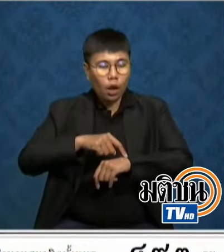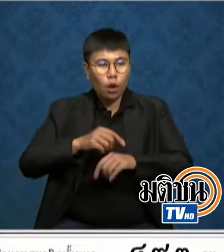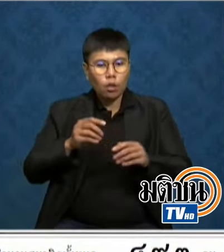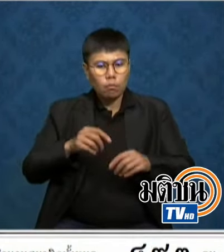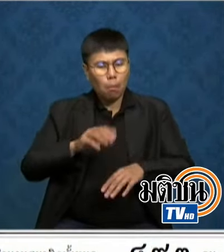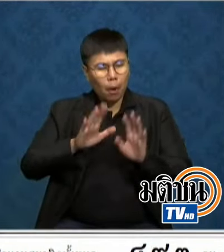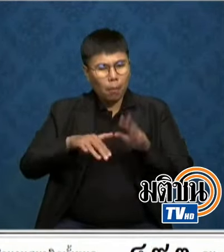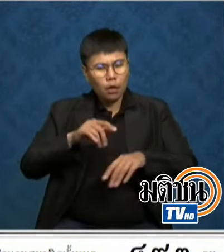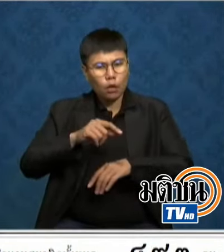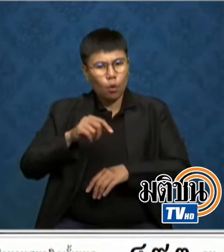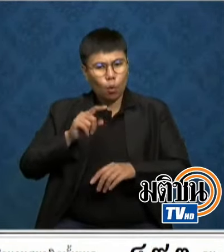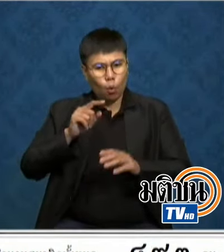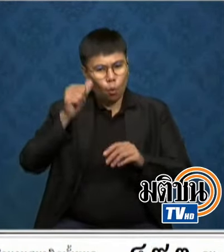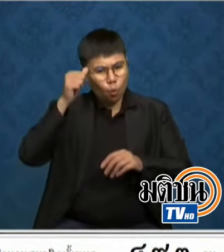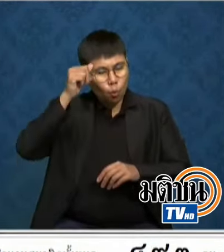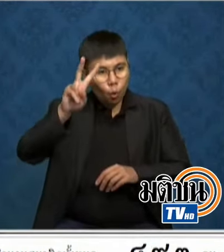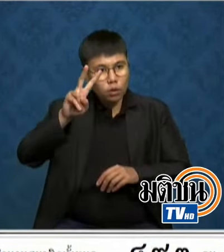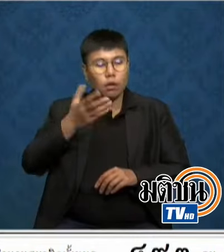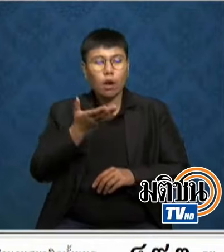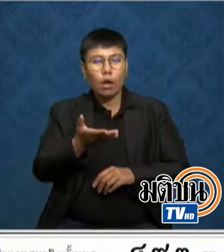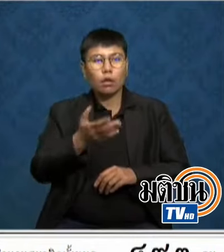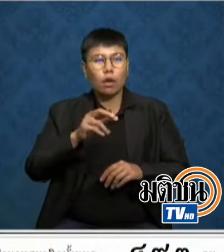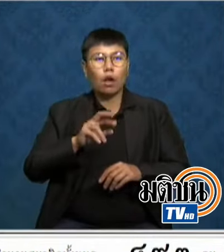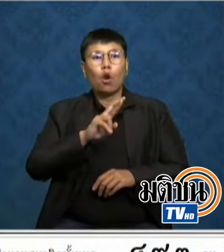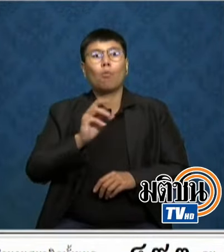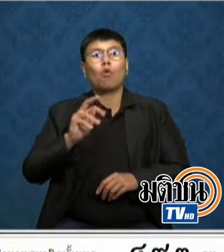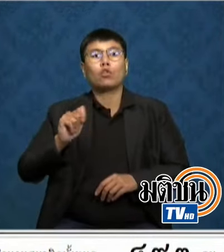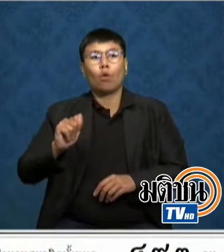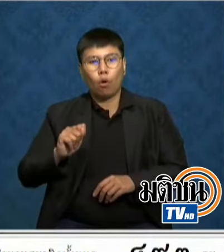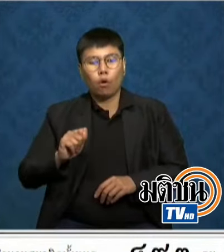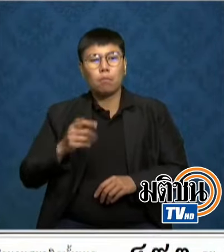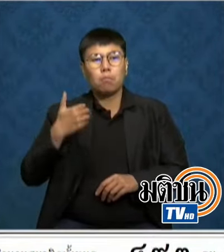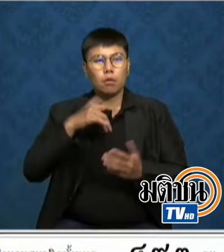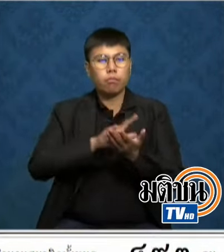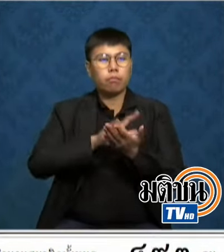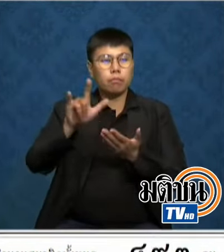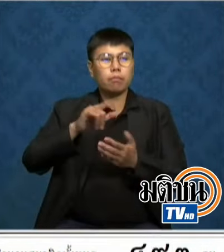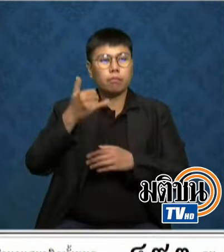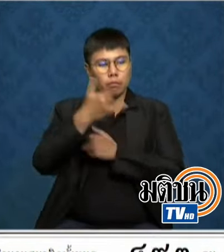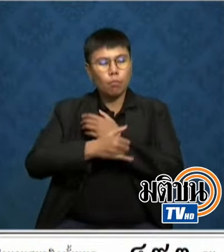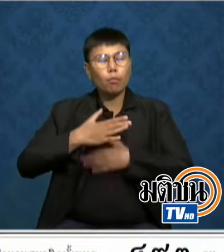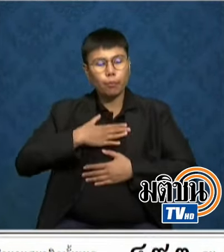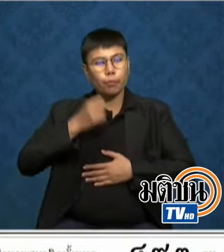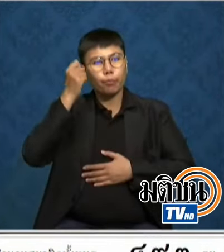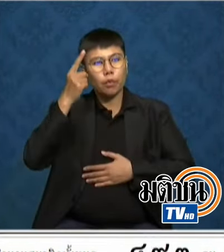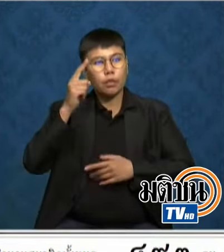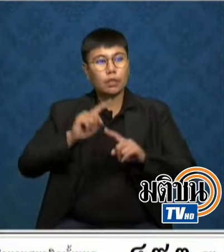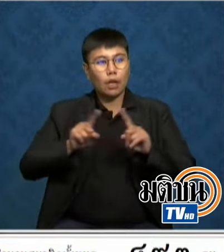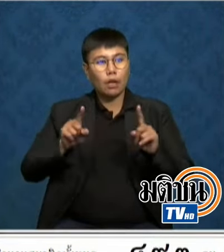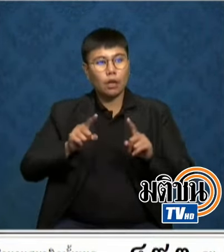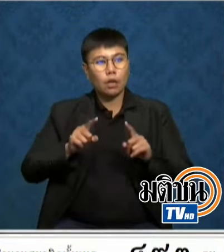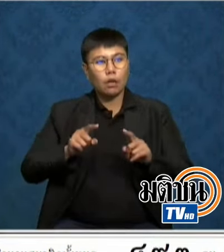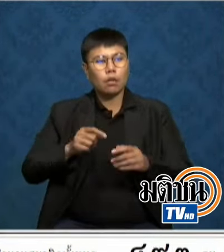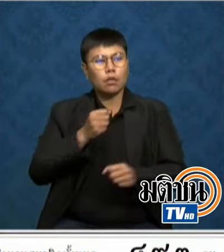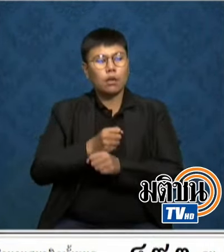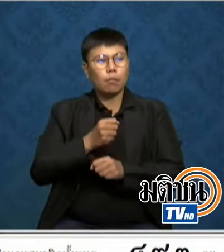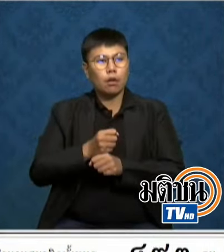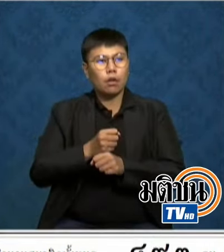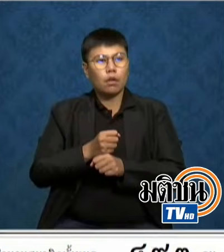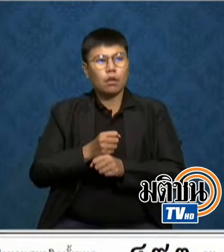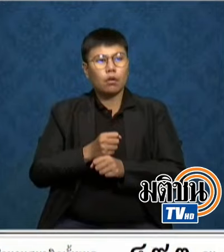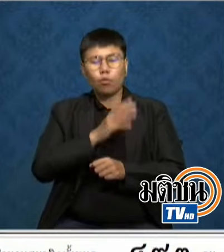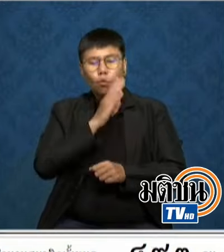ครับที่ท่านรัฐมนตรีเนี่ยสามารถเคลียร์ตารางงานบางท่านไปต่างประเทศผมเข้าใจได้ครับไม่เป็นไรครับแต่บางท่านก็เป็นภารกิจในประเทศที่ผมก็